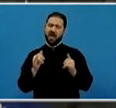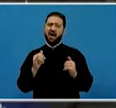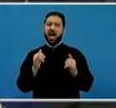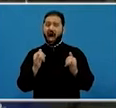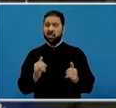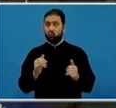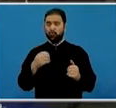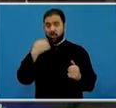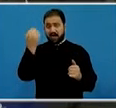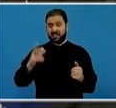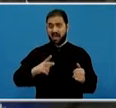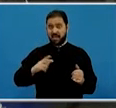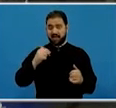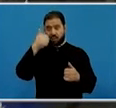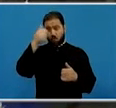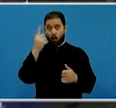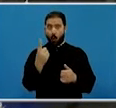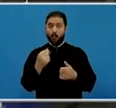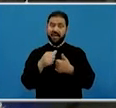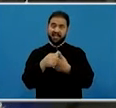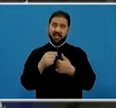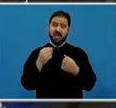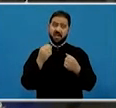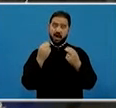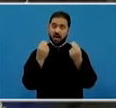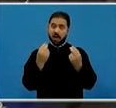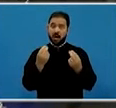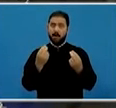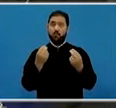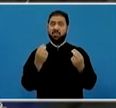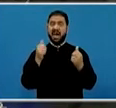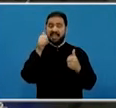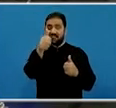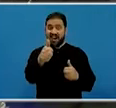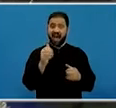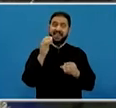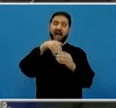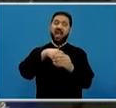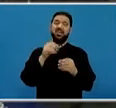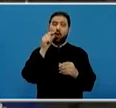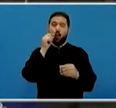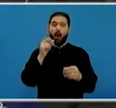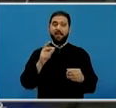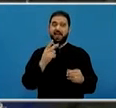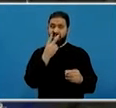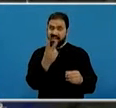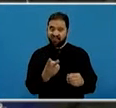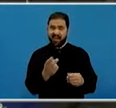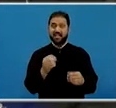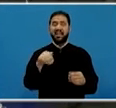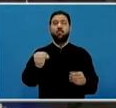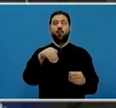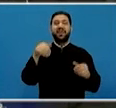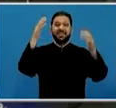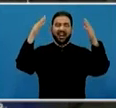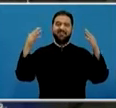există o prietenie sinceră între oameni, aceea, bineînțeles, că se cunoaște atât în momentele bune, în momentele